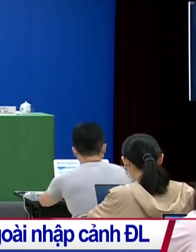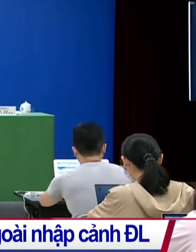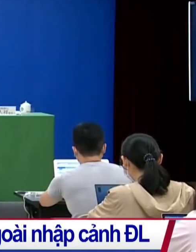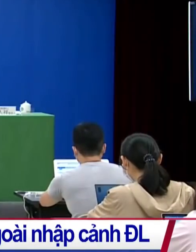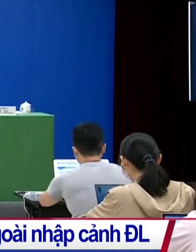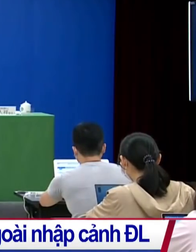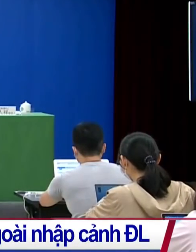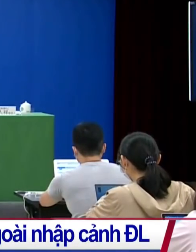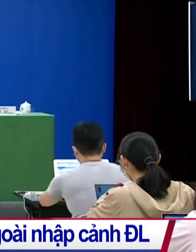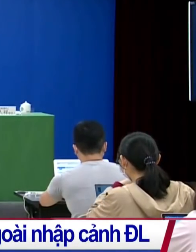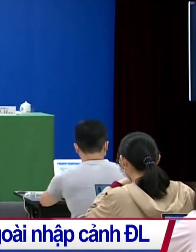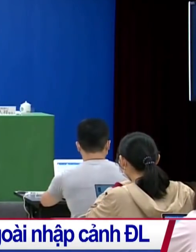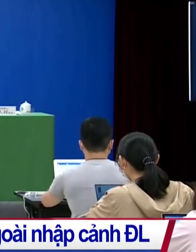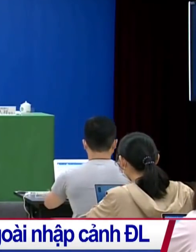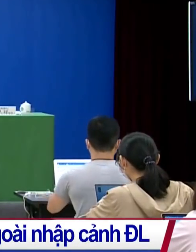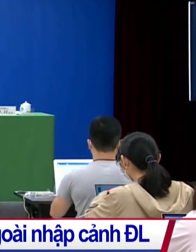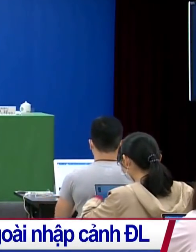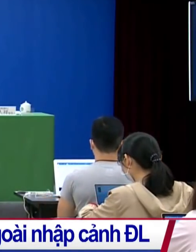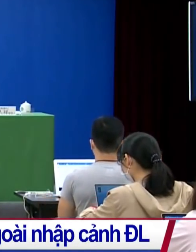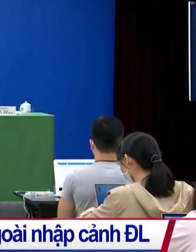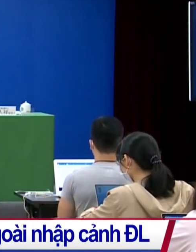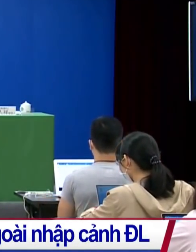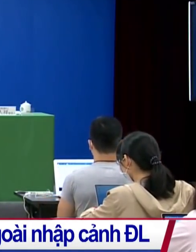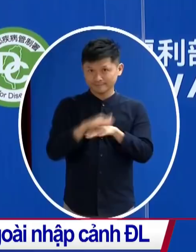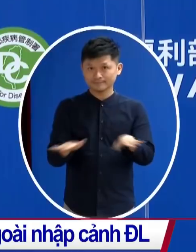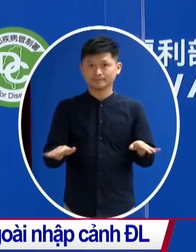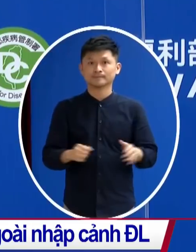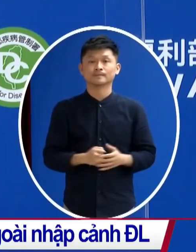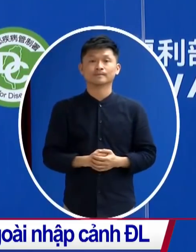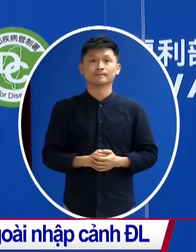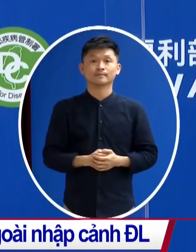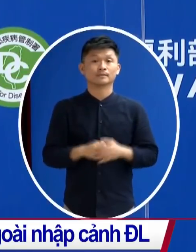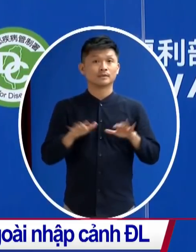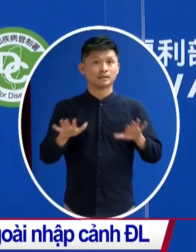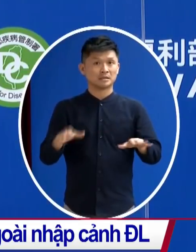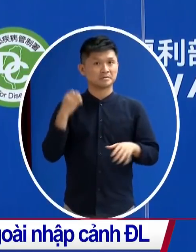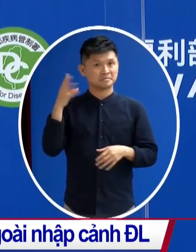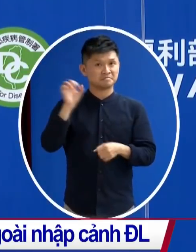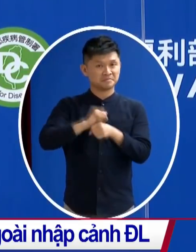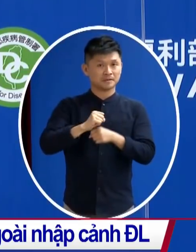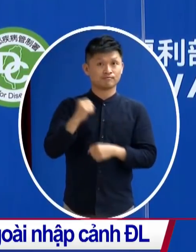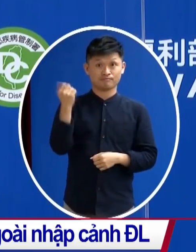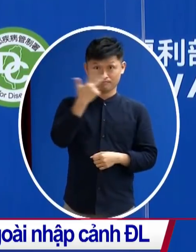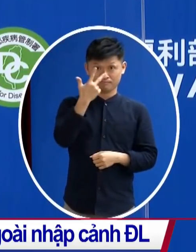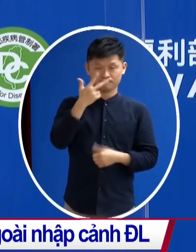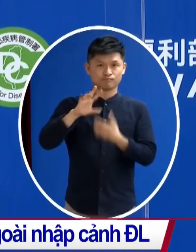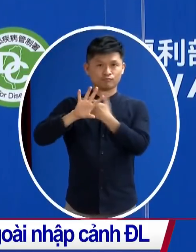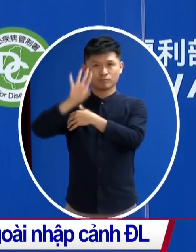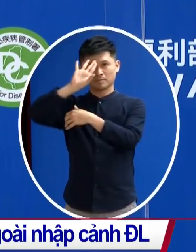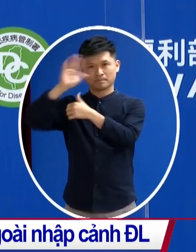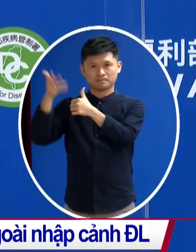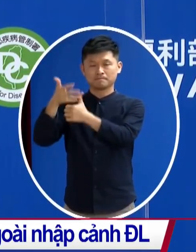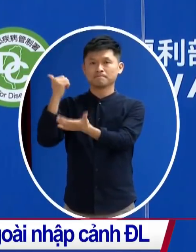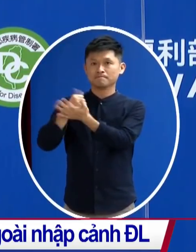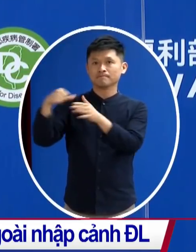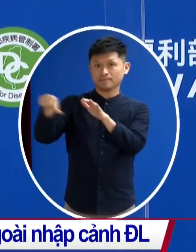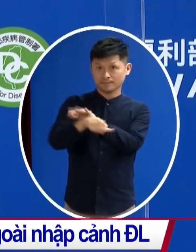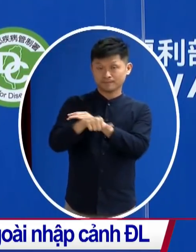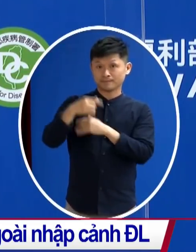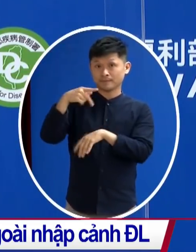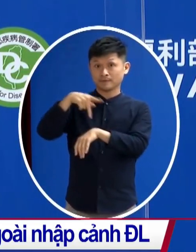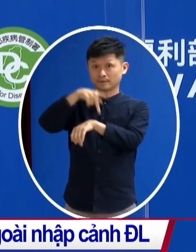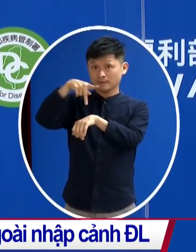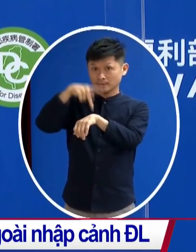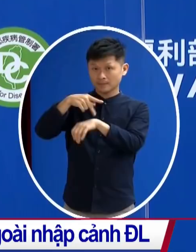ngày 5 tháng 5 Đài Loan tăng thêm 7k ghi nhận lây nhiễm cô viết 19 có nhân tố từ nước ngoài tuy nhiên thật may mắn là không tăng thêm